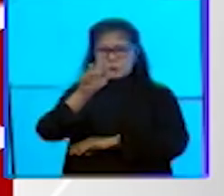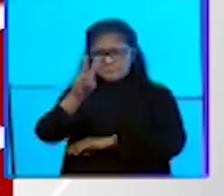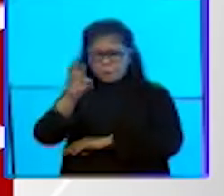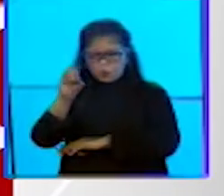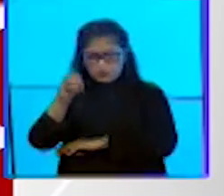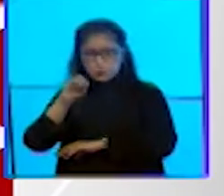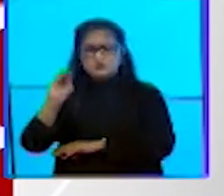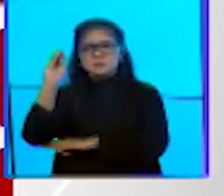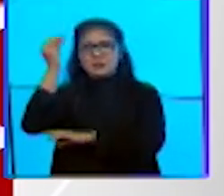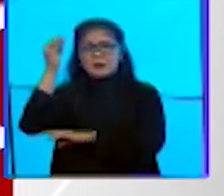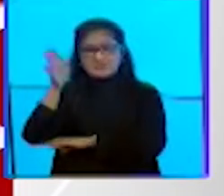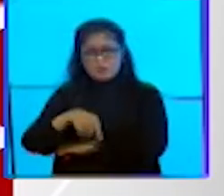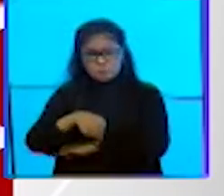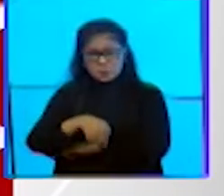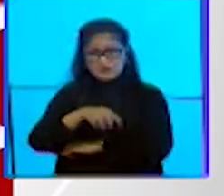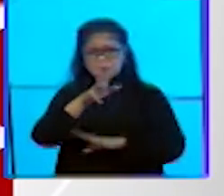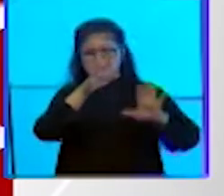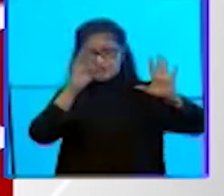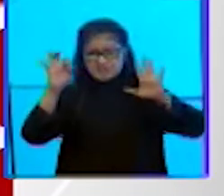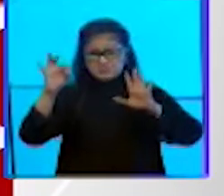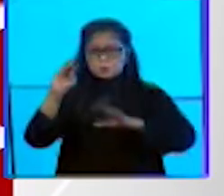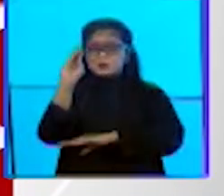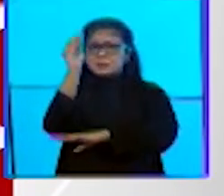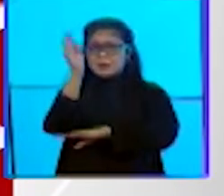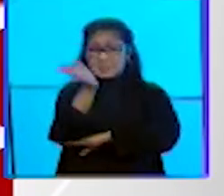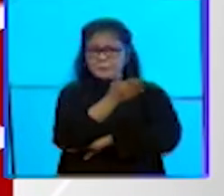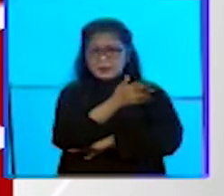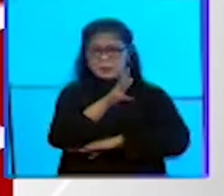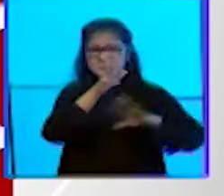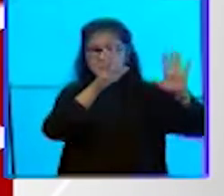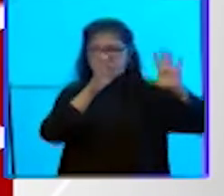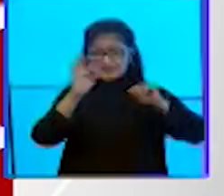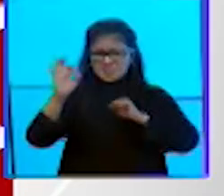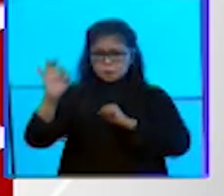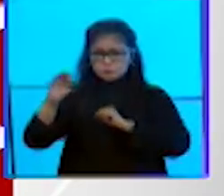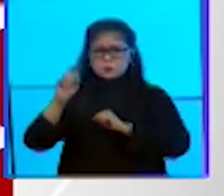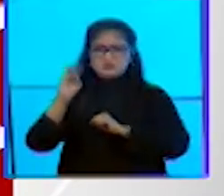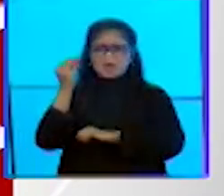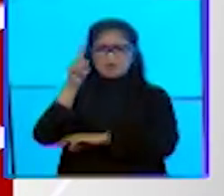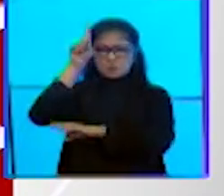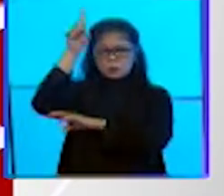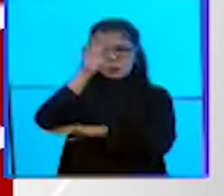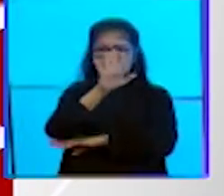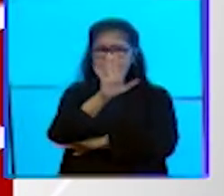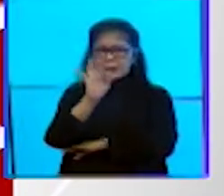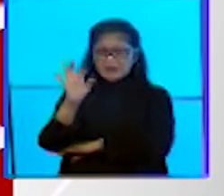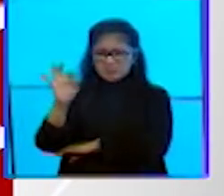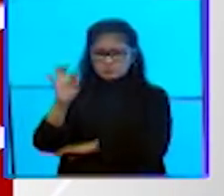sekitar 900 kasus, Jakarta Barat 800 kasus, Jakarta Utara 500 kasus, dan Jakarta